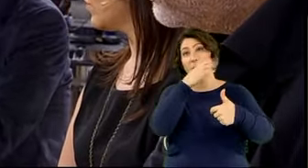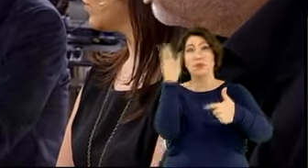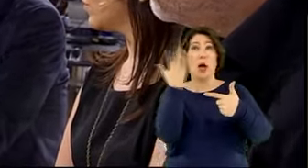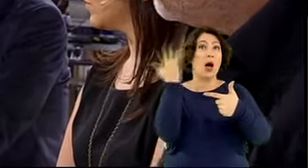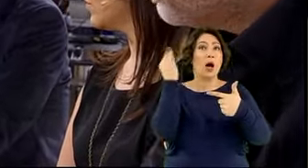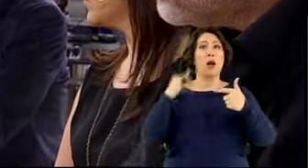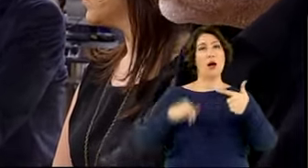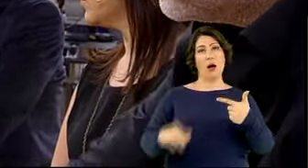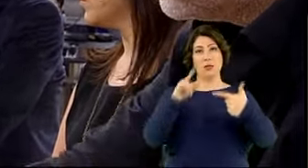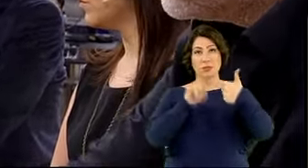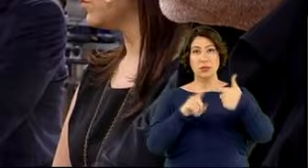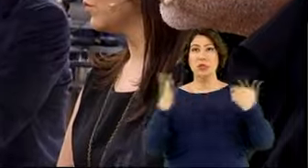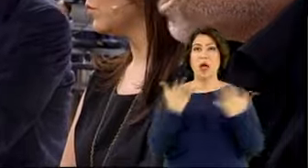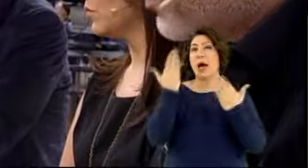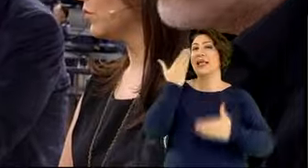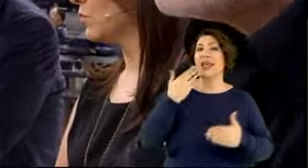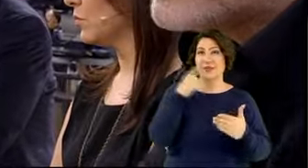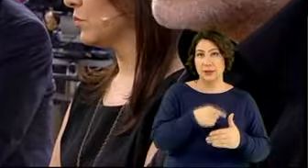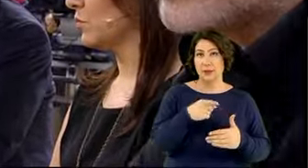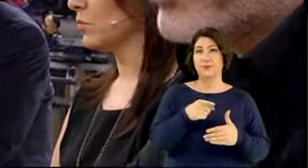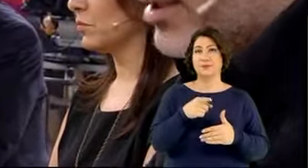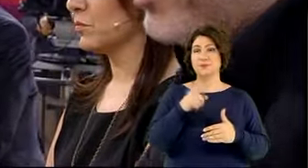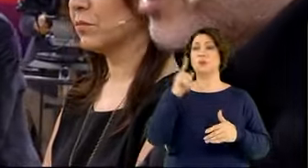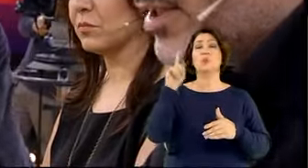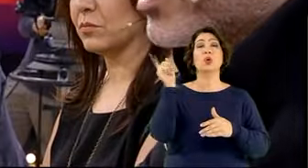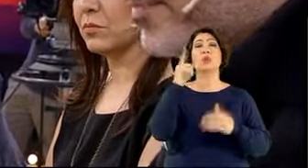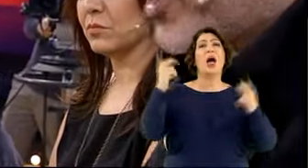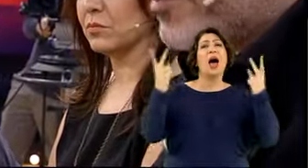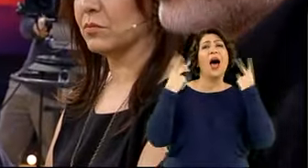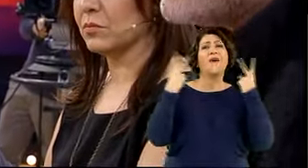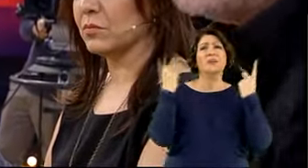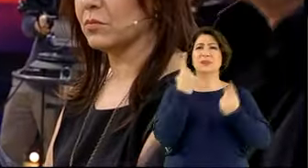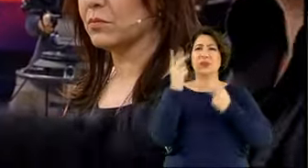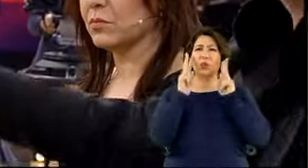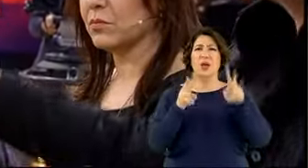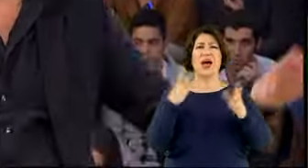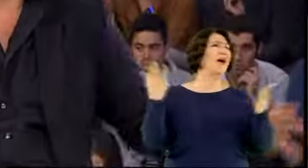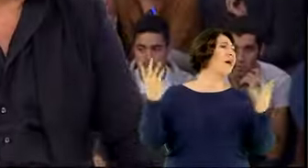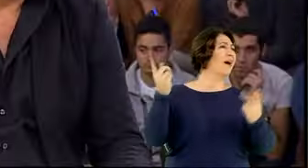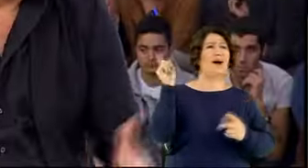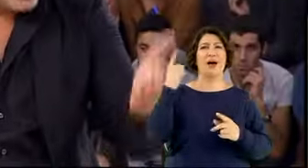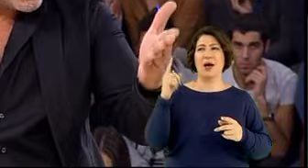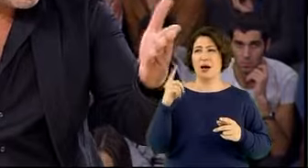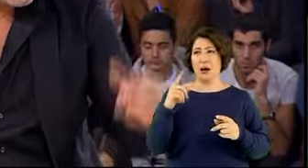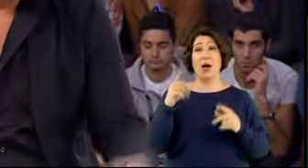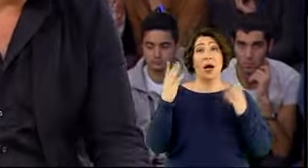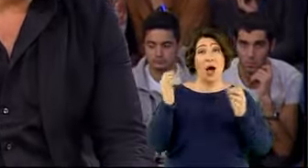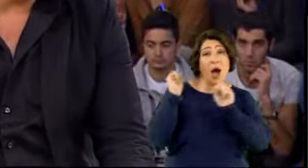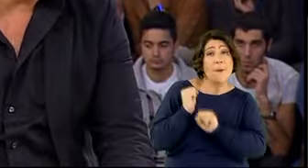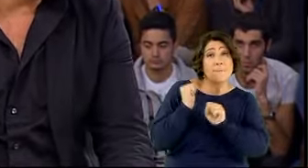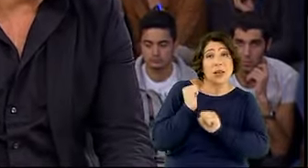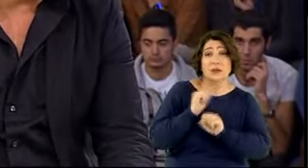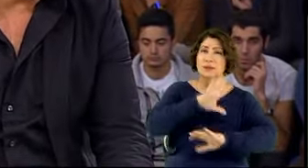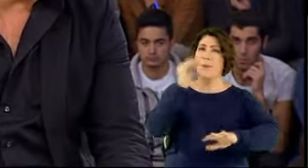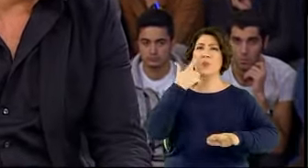daha rahat, çok daha keyifliydi. Yani öyle yönetmenlik havalı bir şey gibi gözüküyor. Allah yönetmen falan. Hamallık. Aynen öyle. Yani evet.